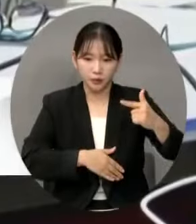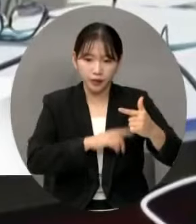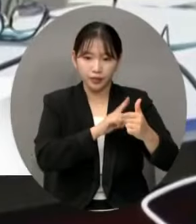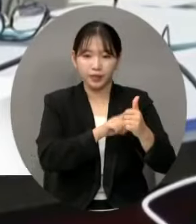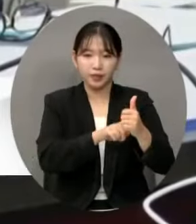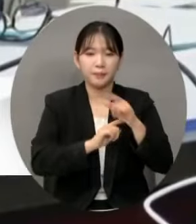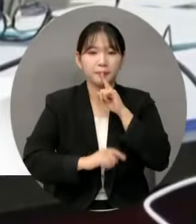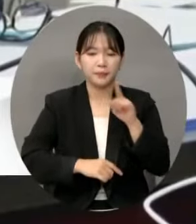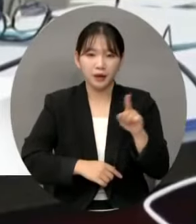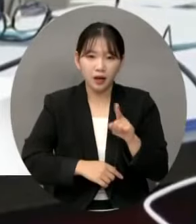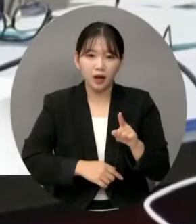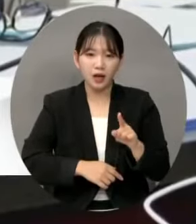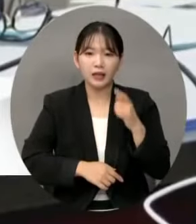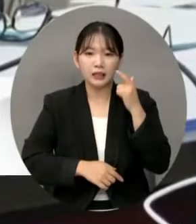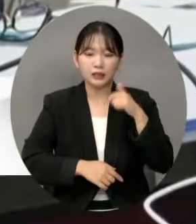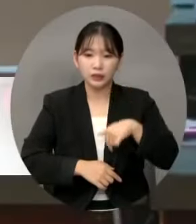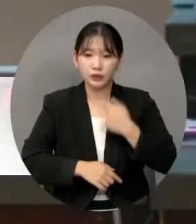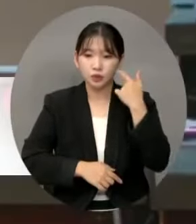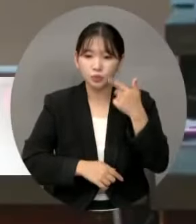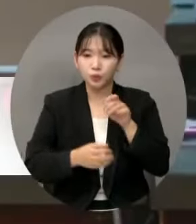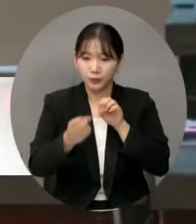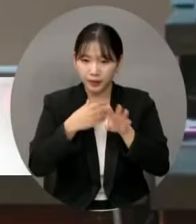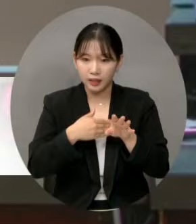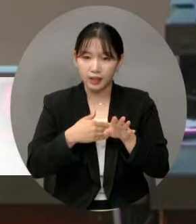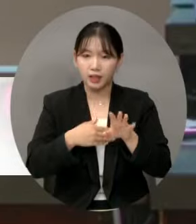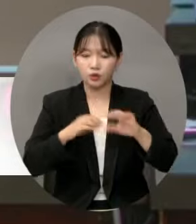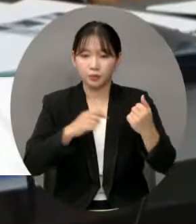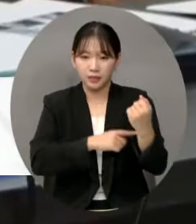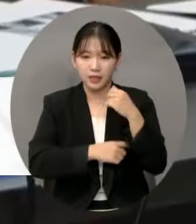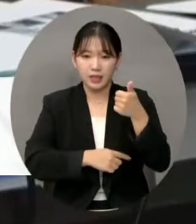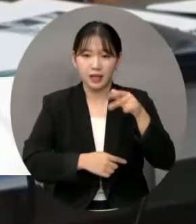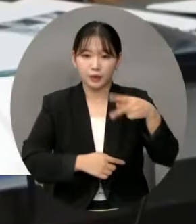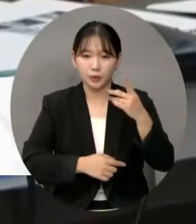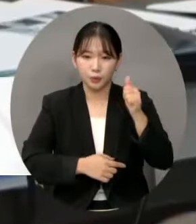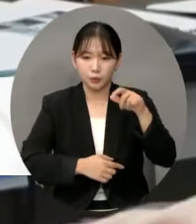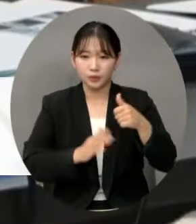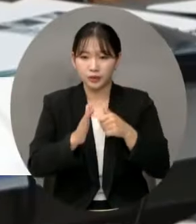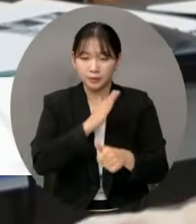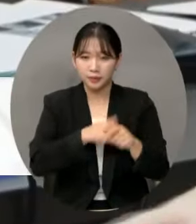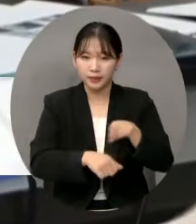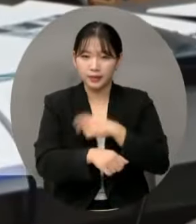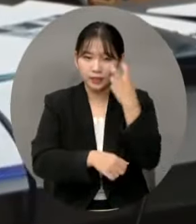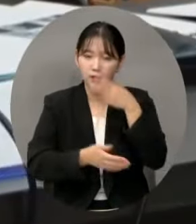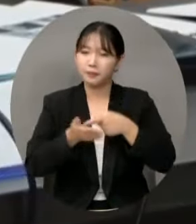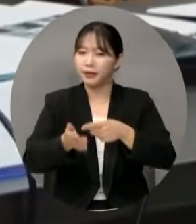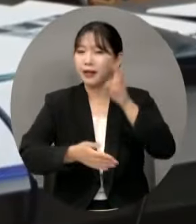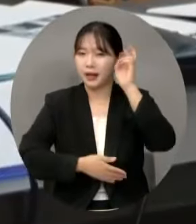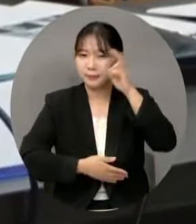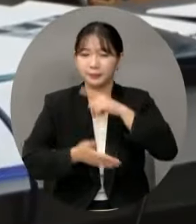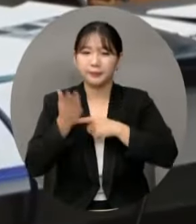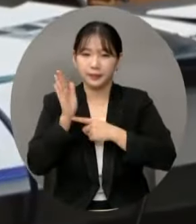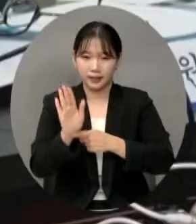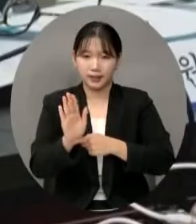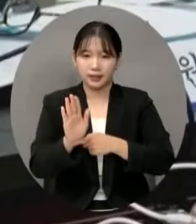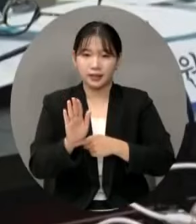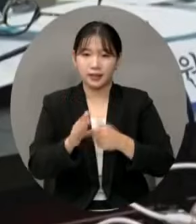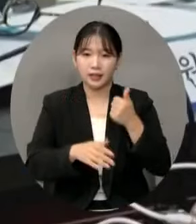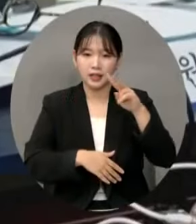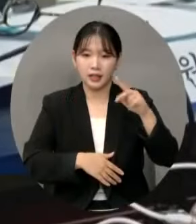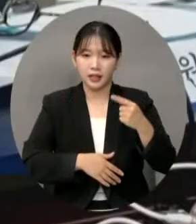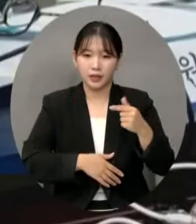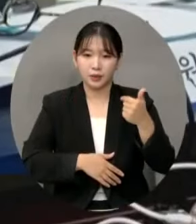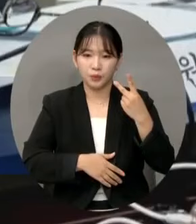참석한 법원장들에게 자문자답하면서 국민의힘 한동훈 대표가 특검을 건의할 것이라고 전망했습니다.